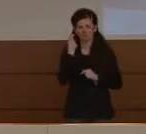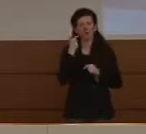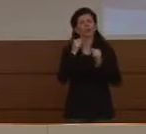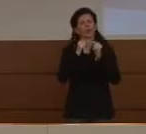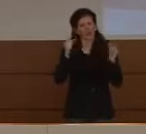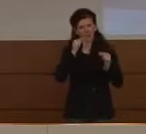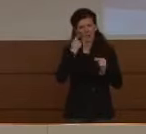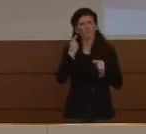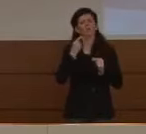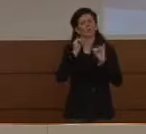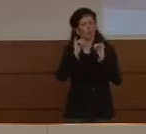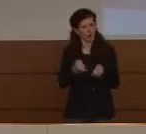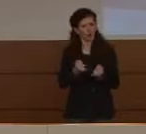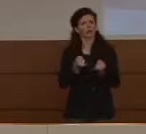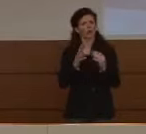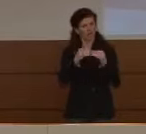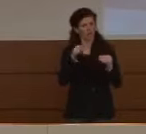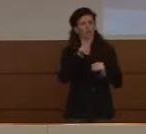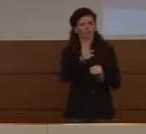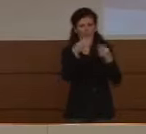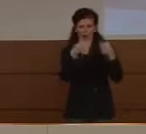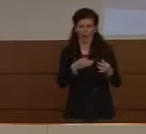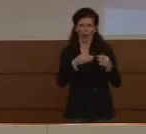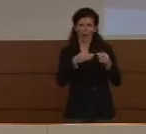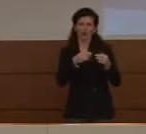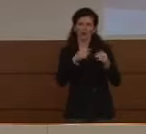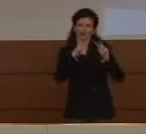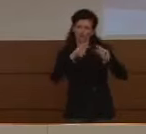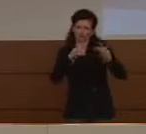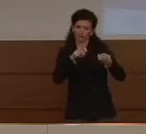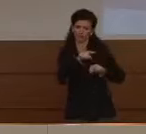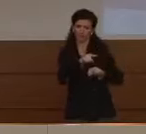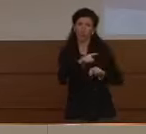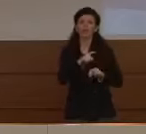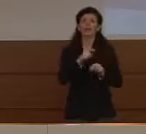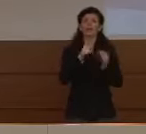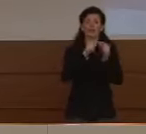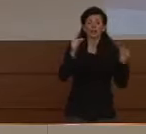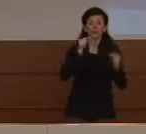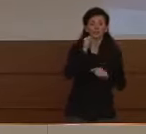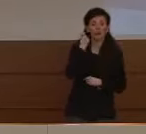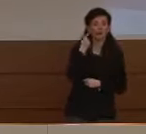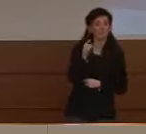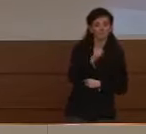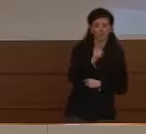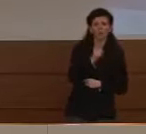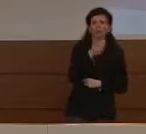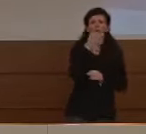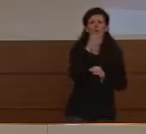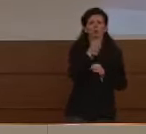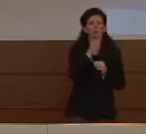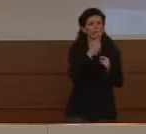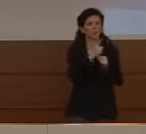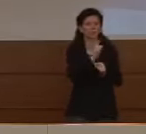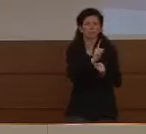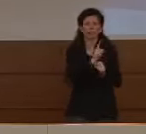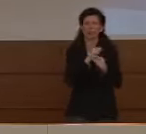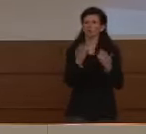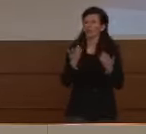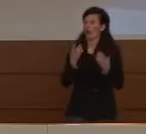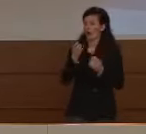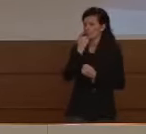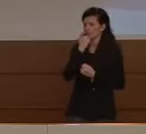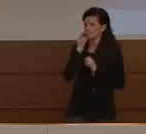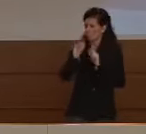se non viene seguito evidentemente non c'è l'indicazione a farlo per chiarirci quindi